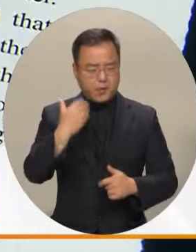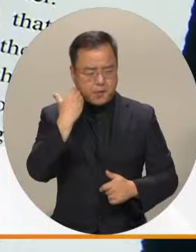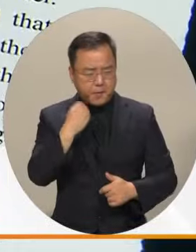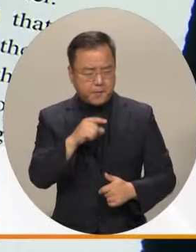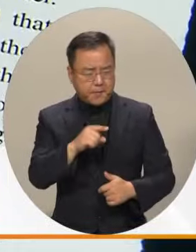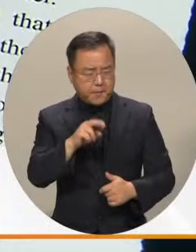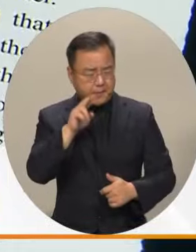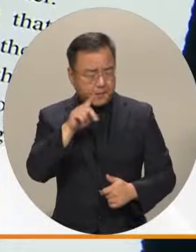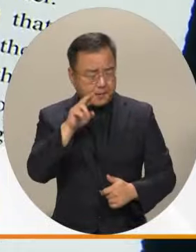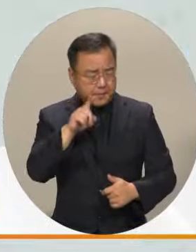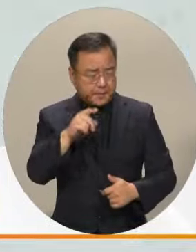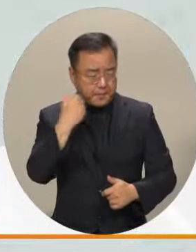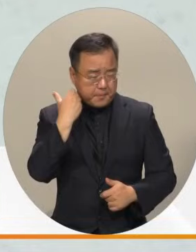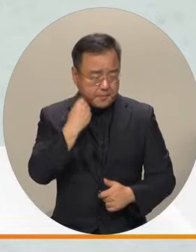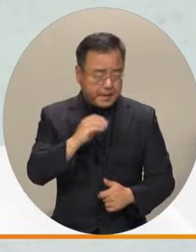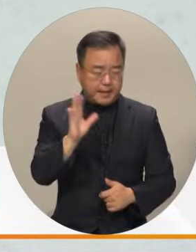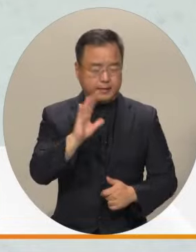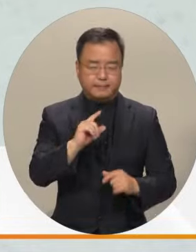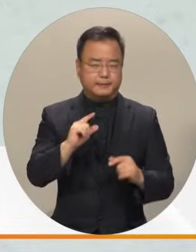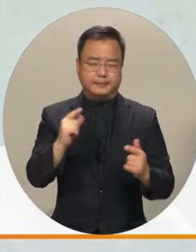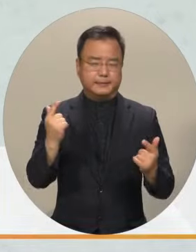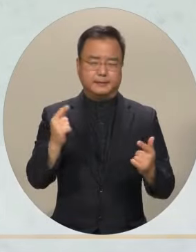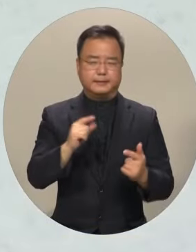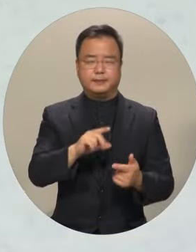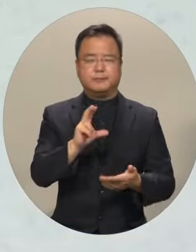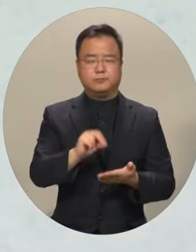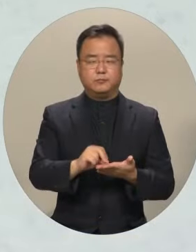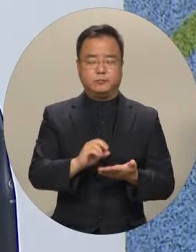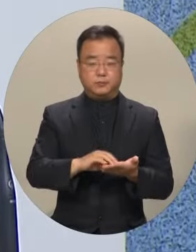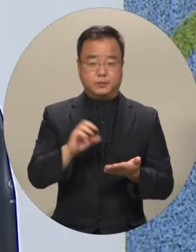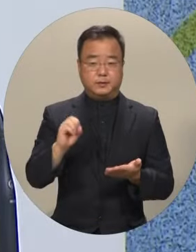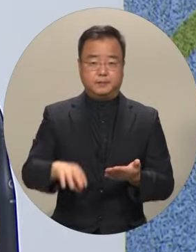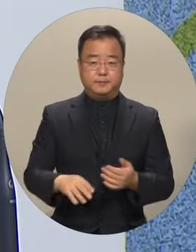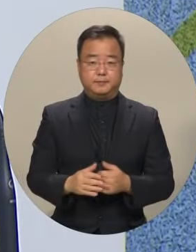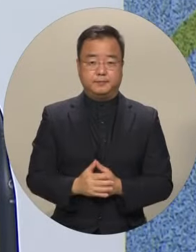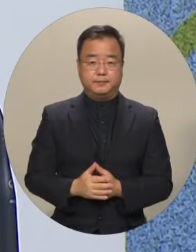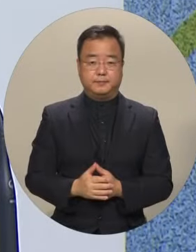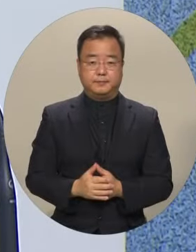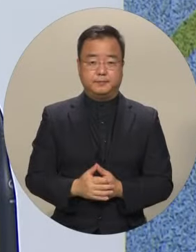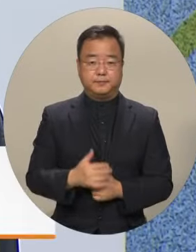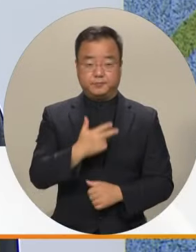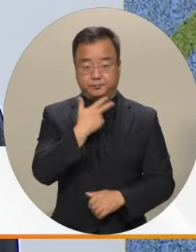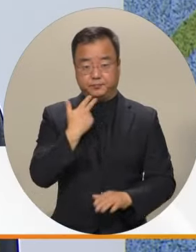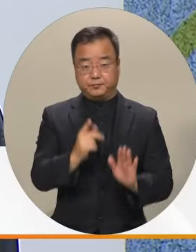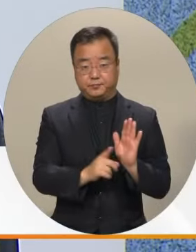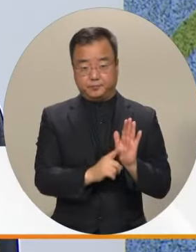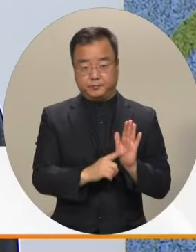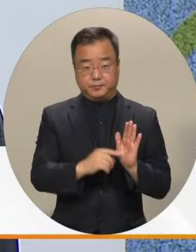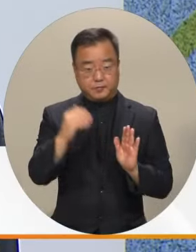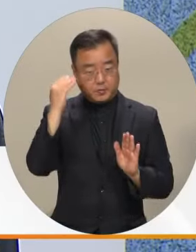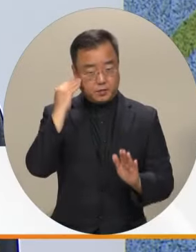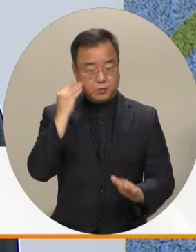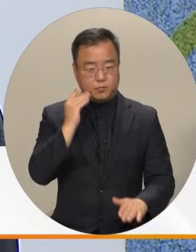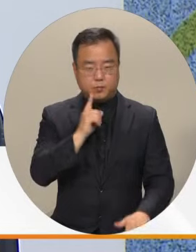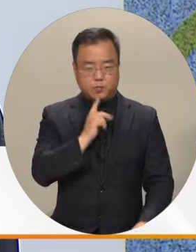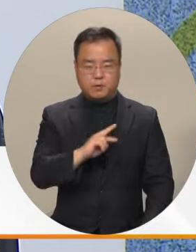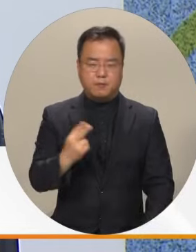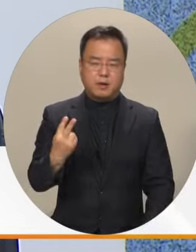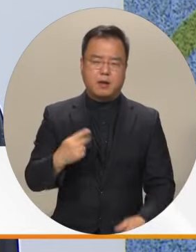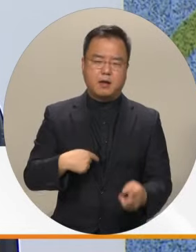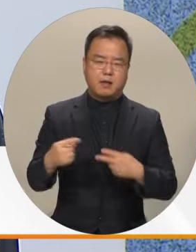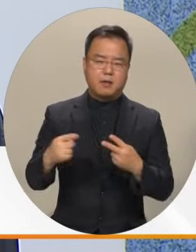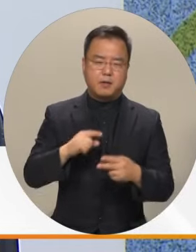없는 평한 문항들이 많이 출제됐다는 평가입니다 영어 표현을 우리말로 번역해도 이해하기 어려운